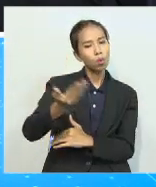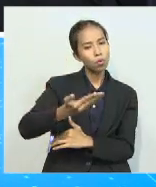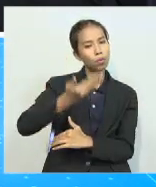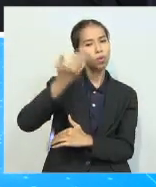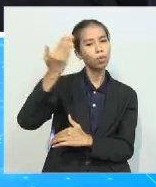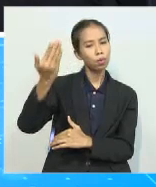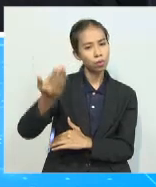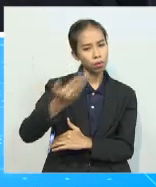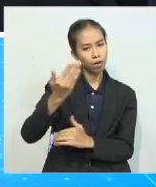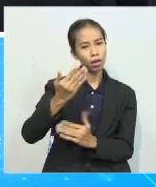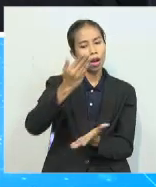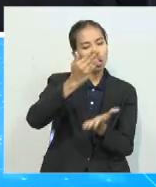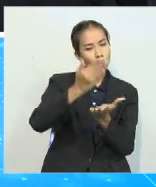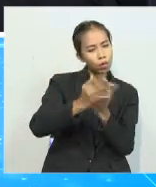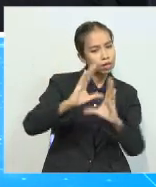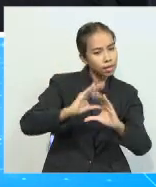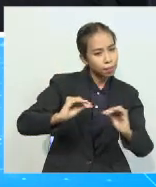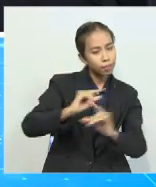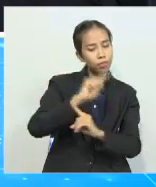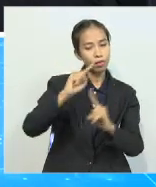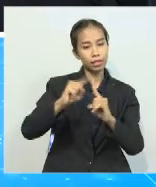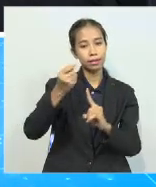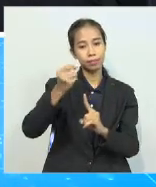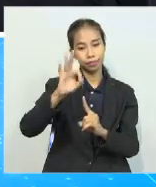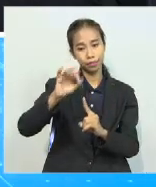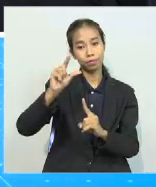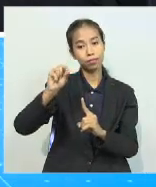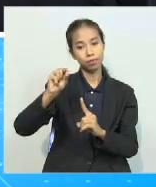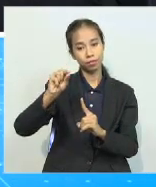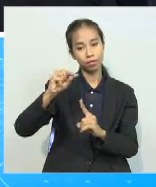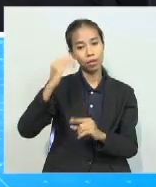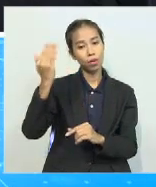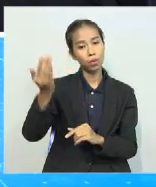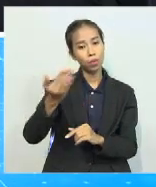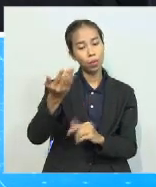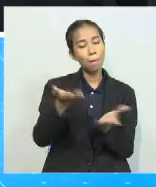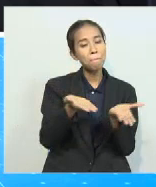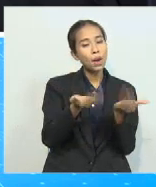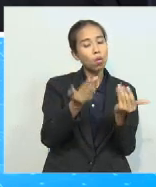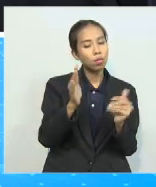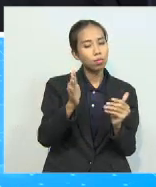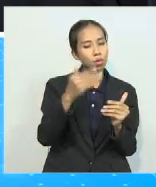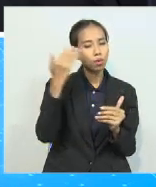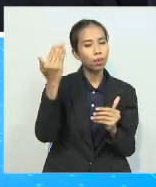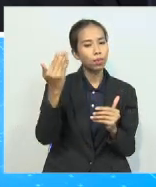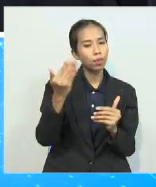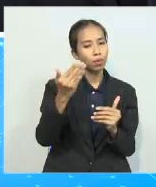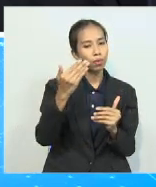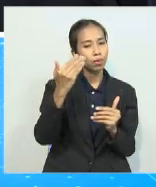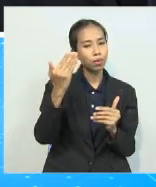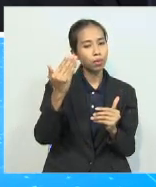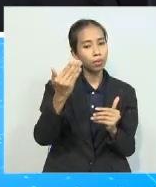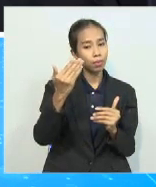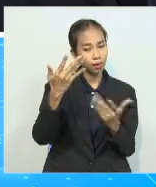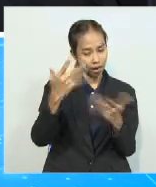สัก19-20นะฮะ19-20อันนี้อาจจะเบาๆลงหน่อยแล้วลมมันจะนิ่งๆขึ้นมานะฮะ